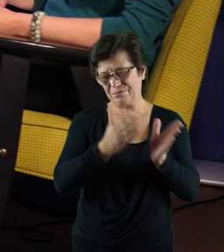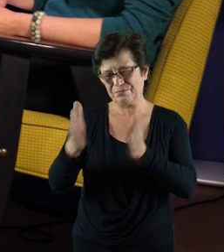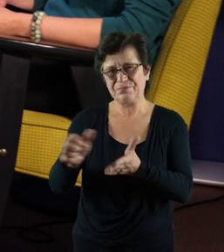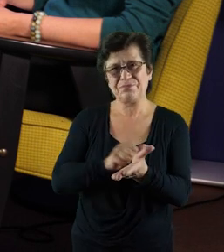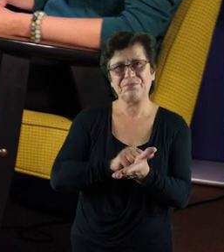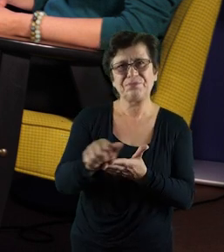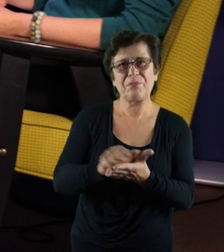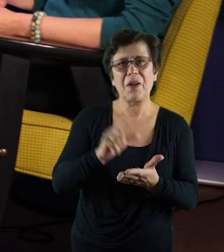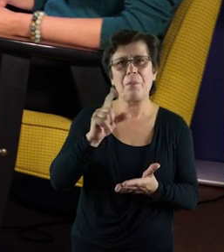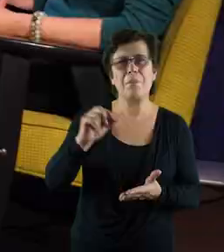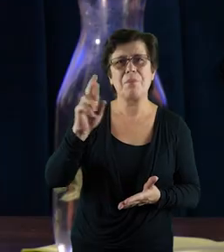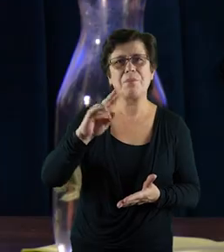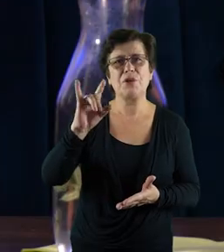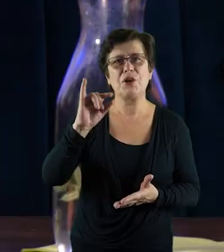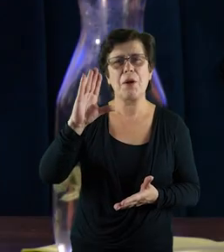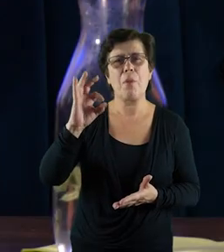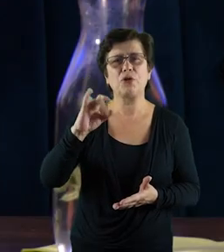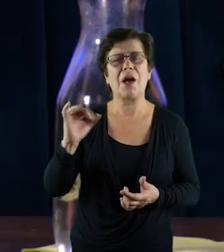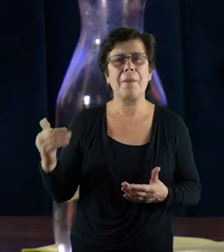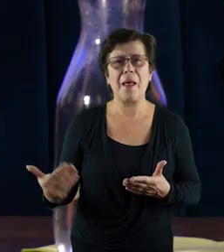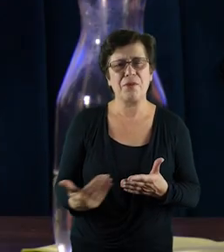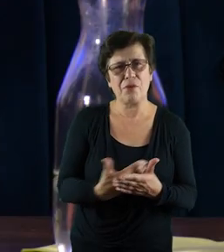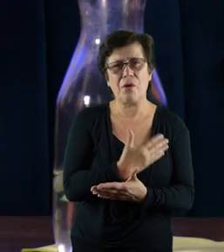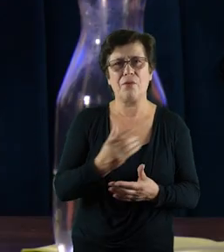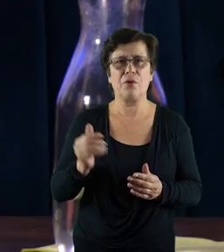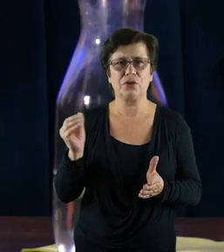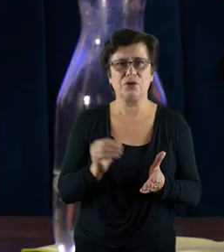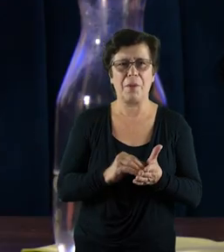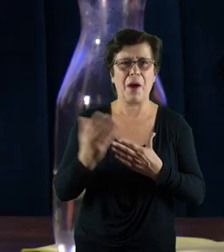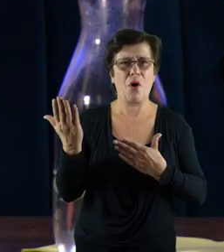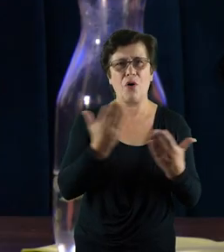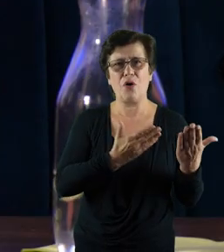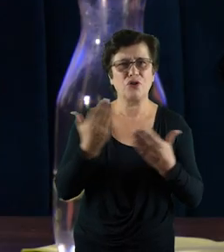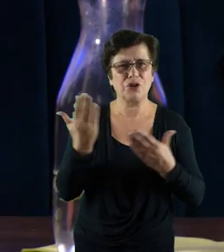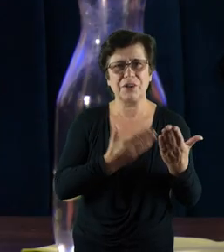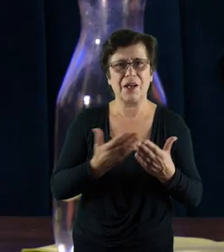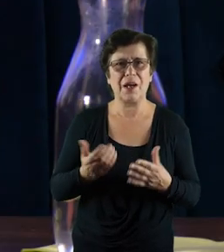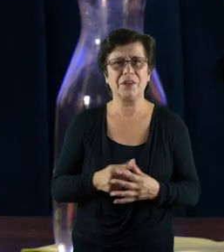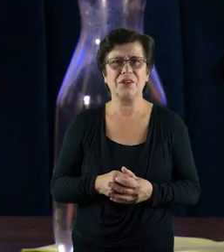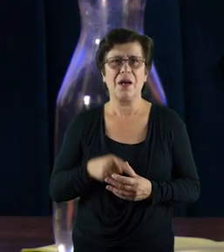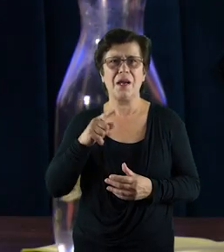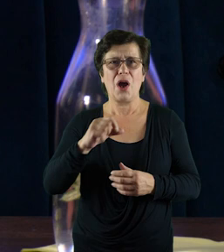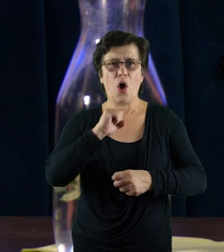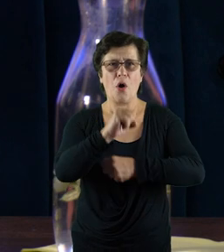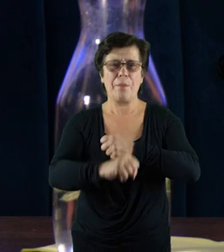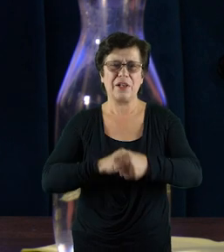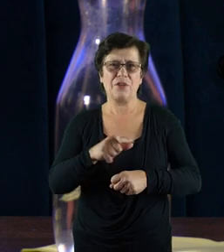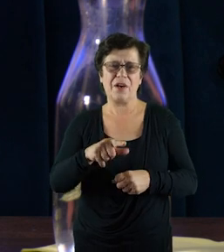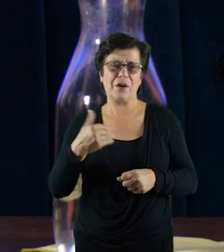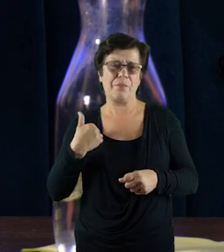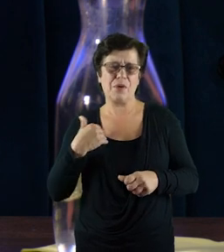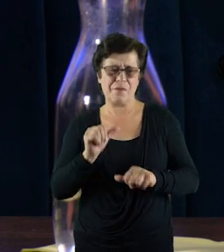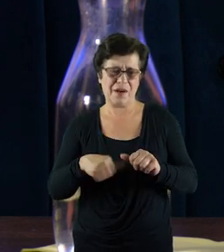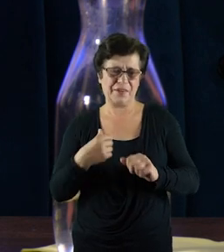poeta, który potrzebuje odczytania na nowo. Ostatnie jego jakieś takie opracowania krytyczne to są chyba lata 90.,